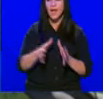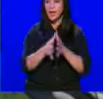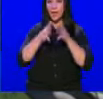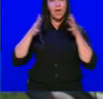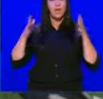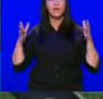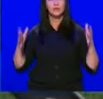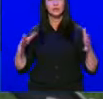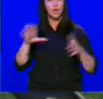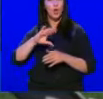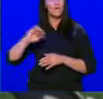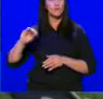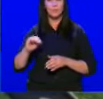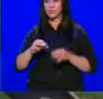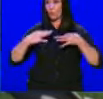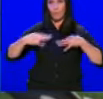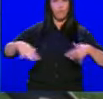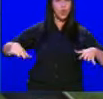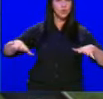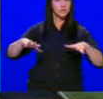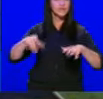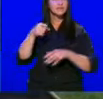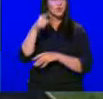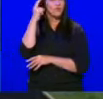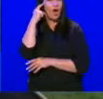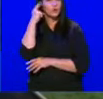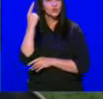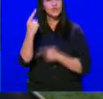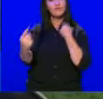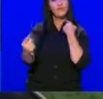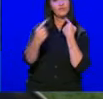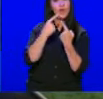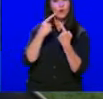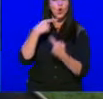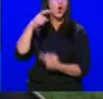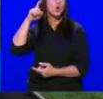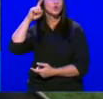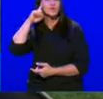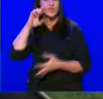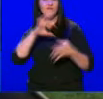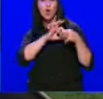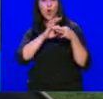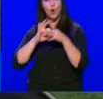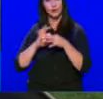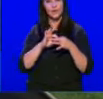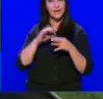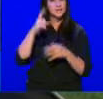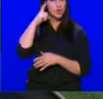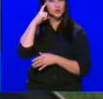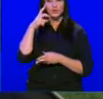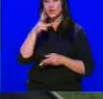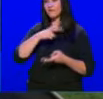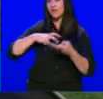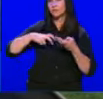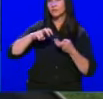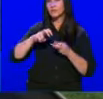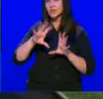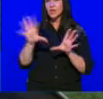разширеното европейско пространство. А това означава диалог, означава координация, означава търсене